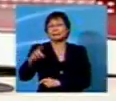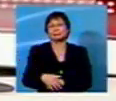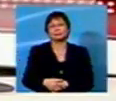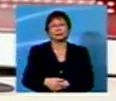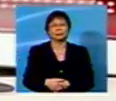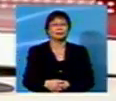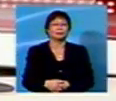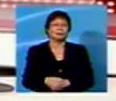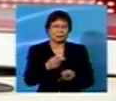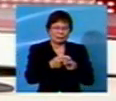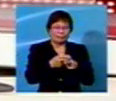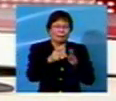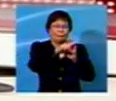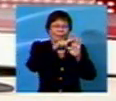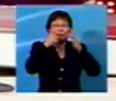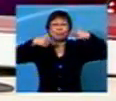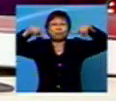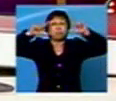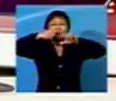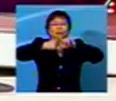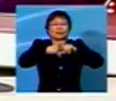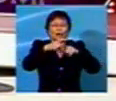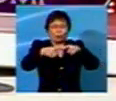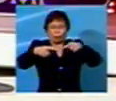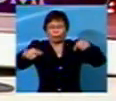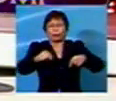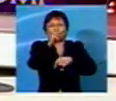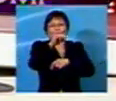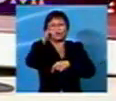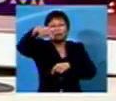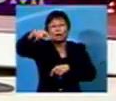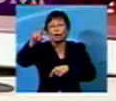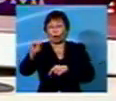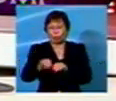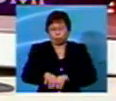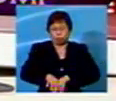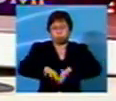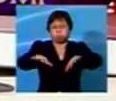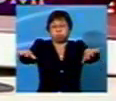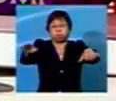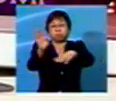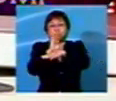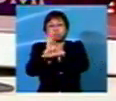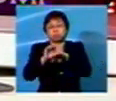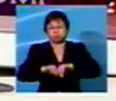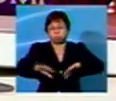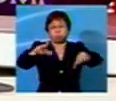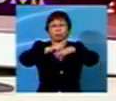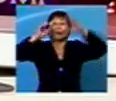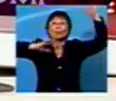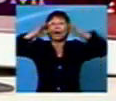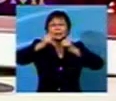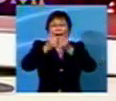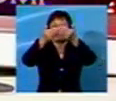Speed jenama pakaian terkemuka dari jepun uniglo bersedia untuk memperluaskan lagi operasinya di Malaysia